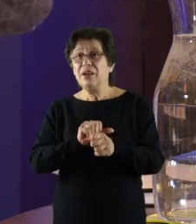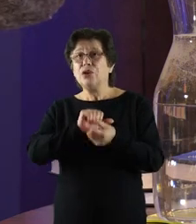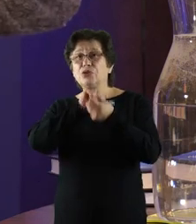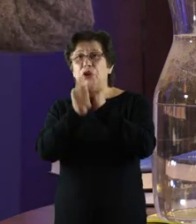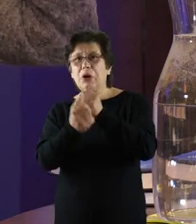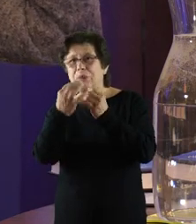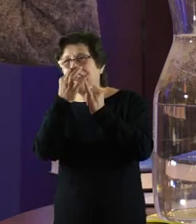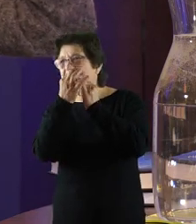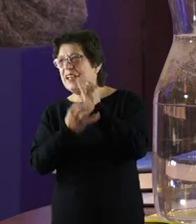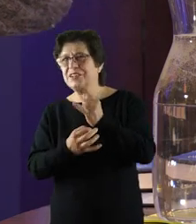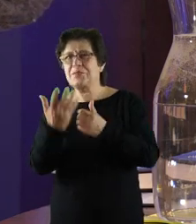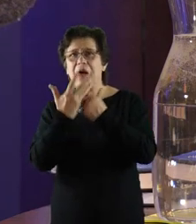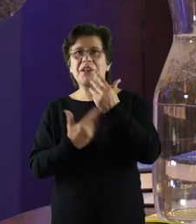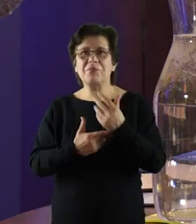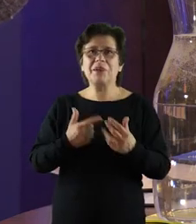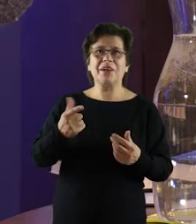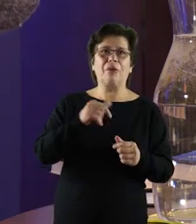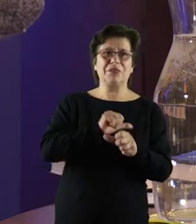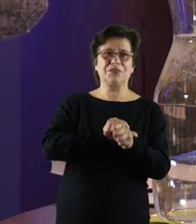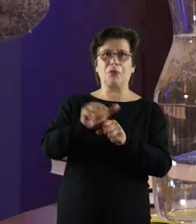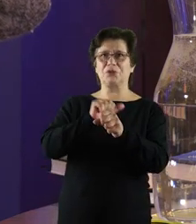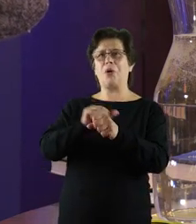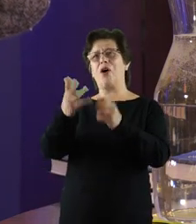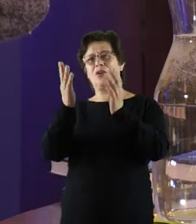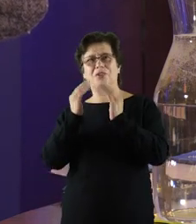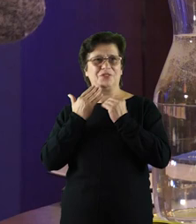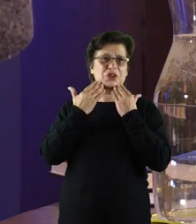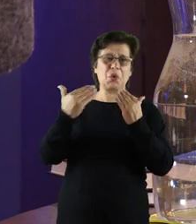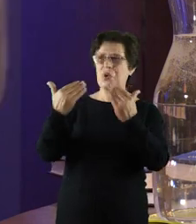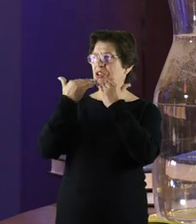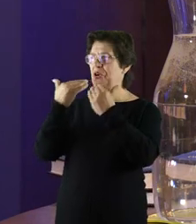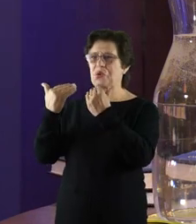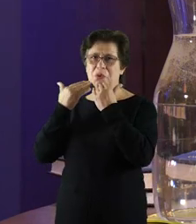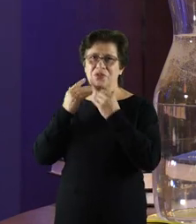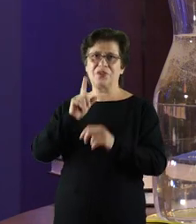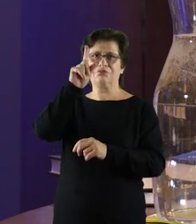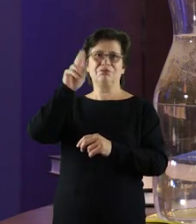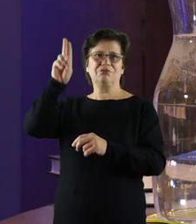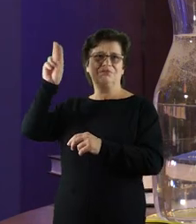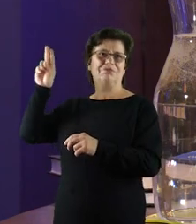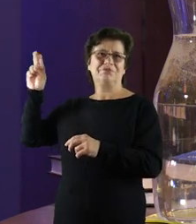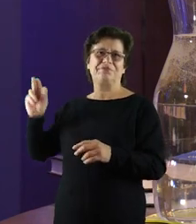sali? Dziękuję, dziękuję. Ale mamy klub. Super.